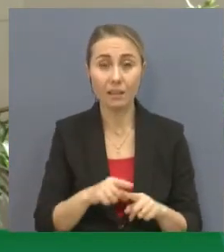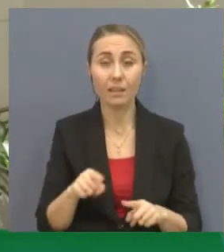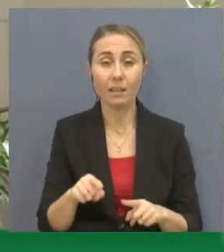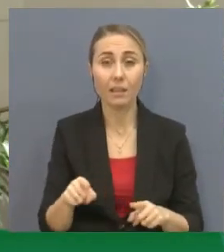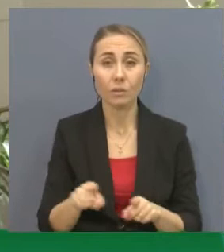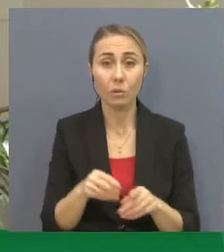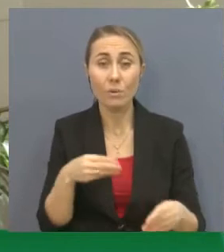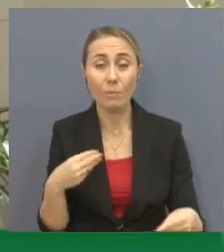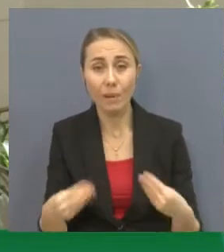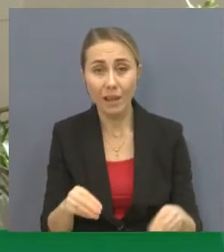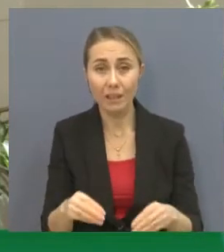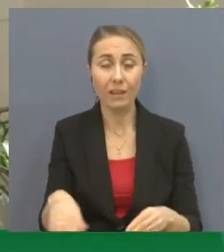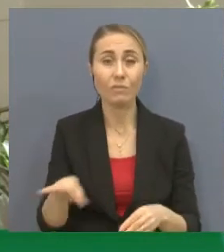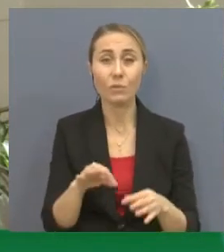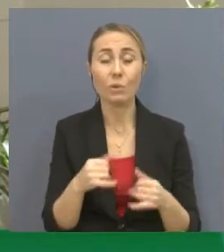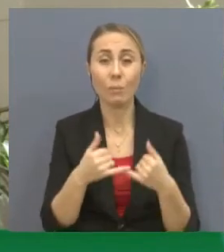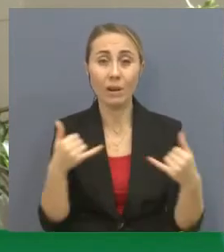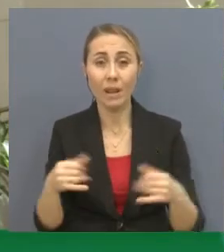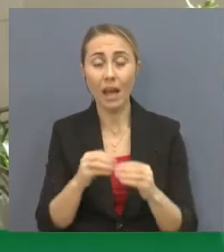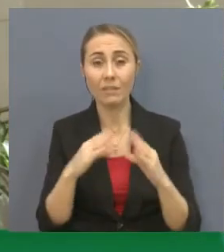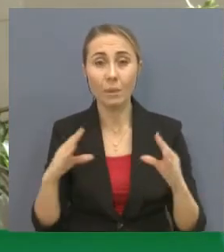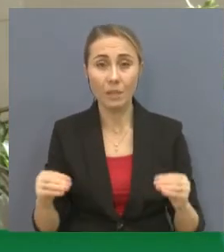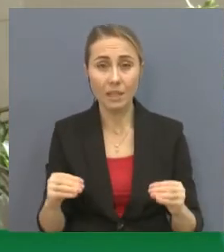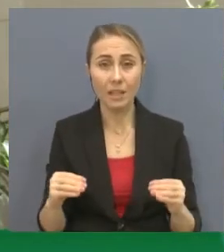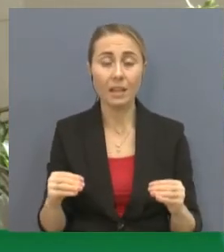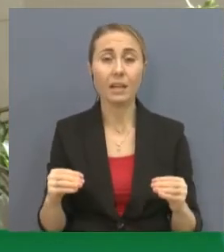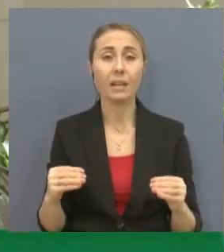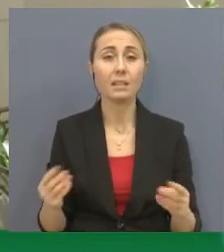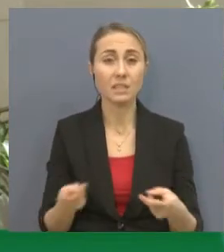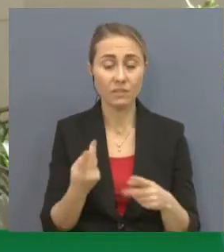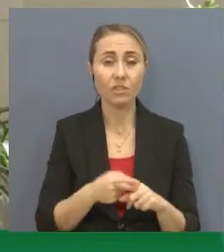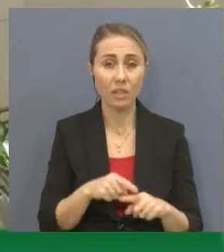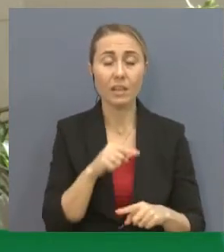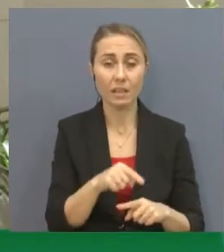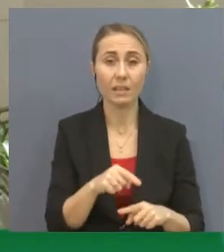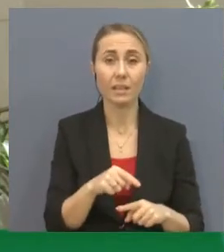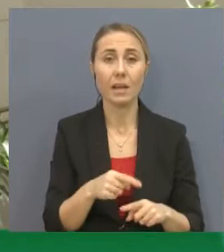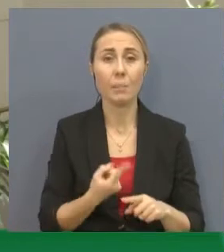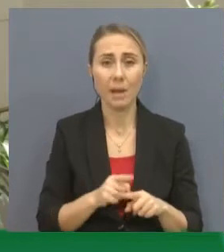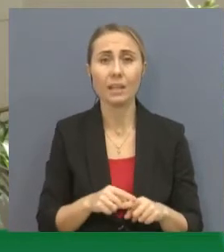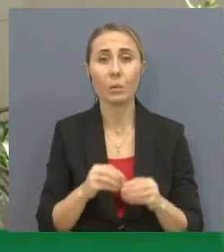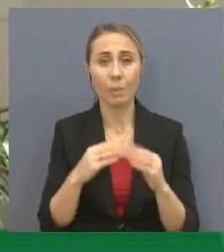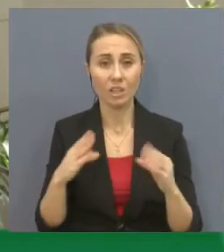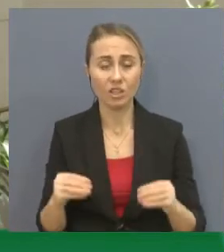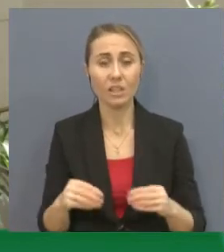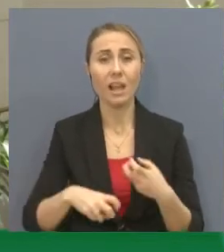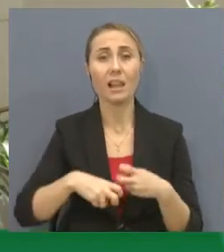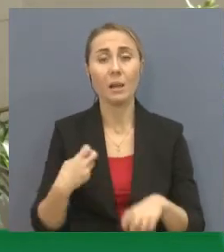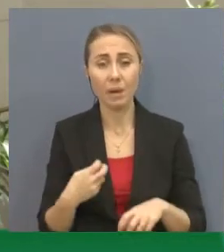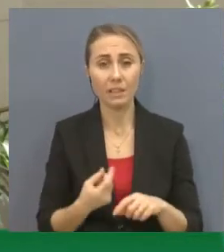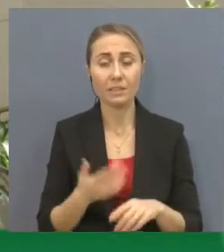плавится проводка автомобильное на освещение все это вот поэтому машиной выходят из строя